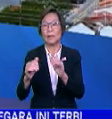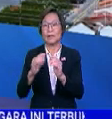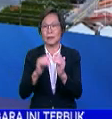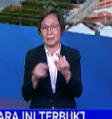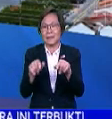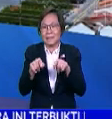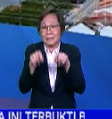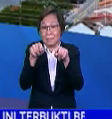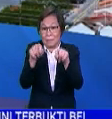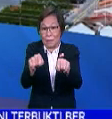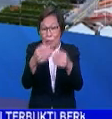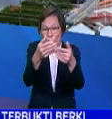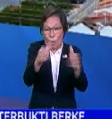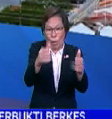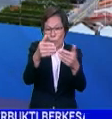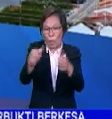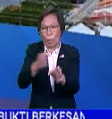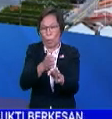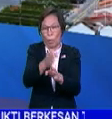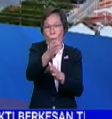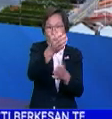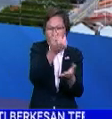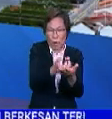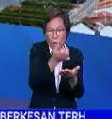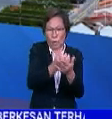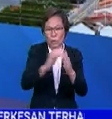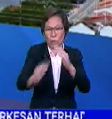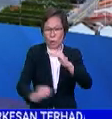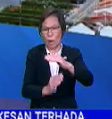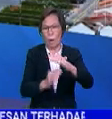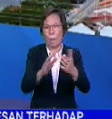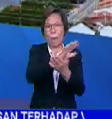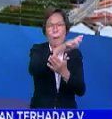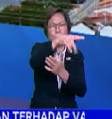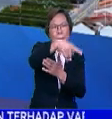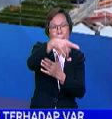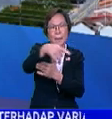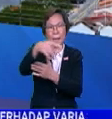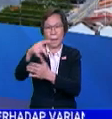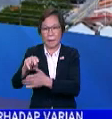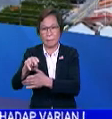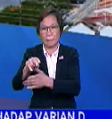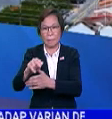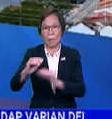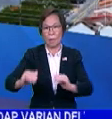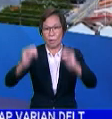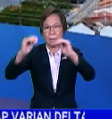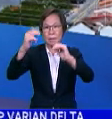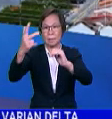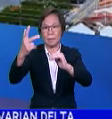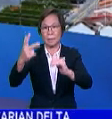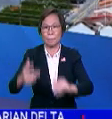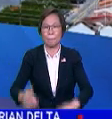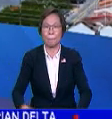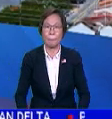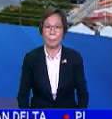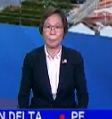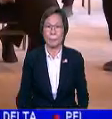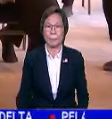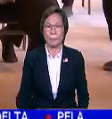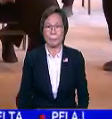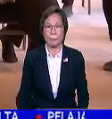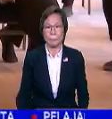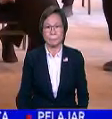sejajar dengan pembukaan pelbagai sektor ekonomi di bawah Pelan Pemulihan Negara PPN Fasa 3.